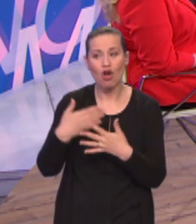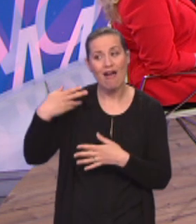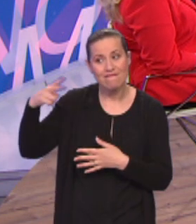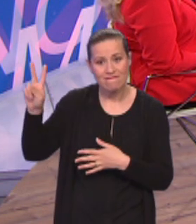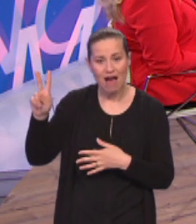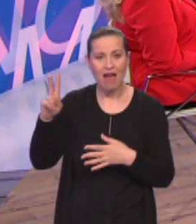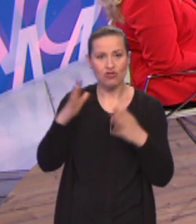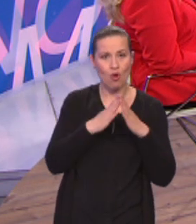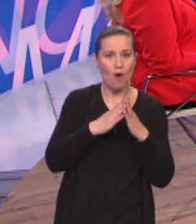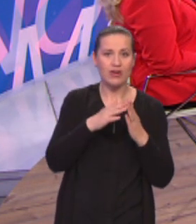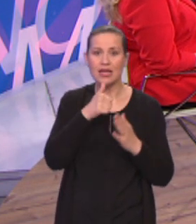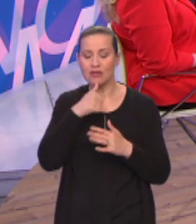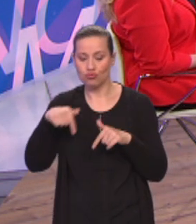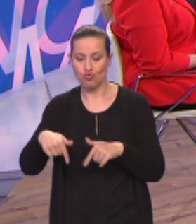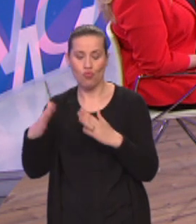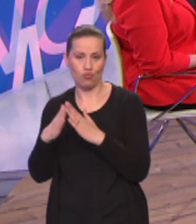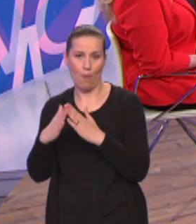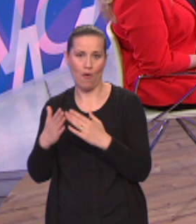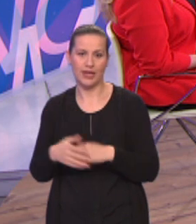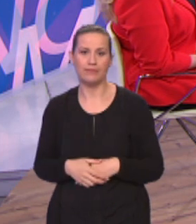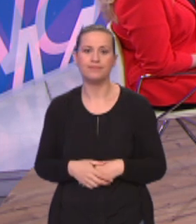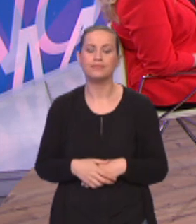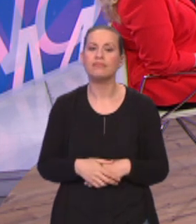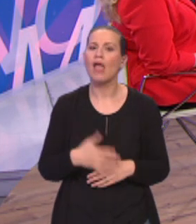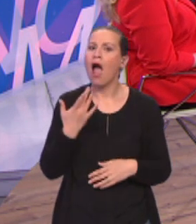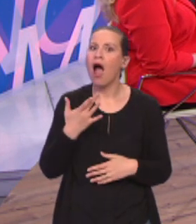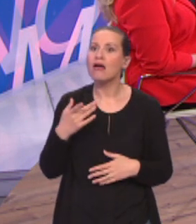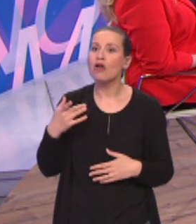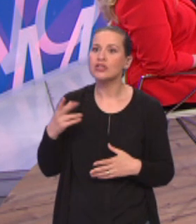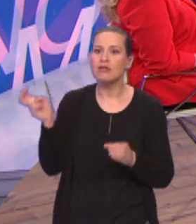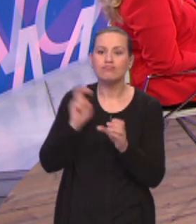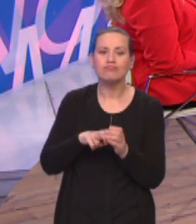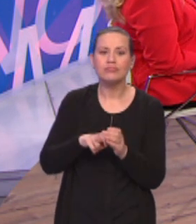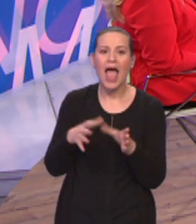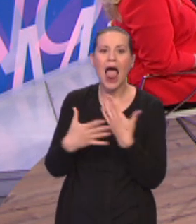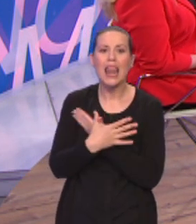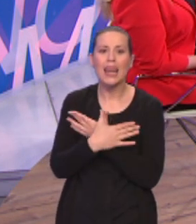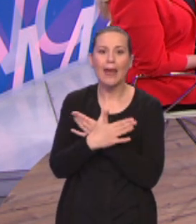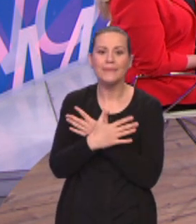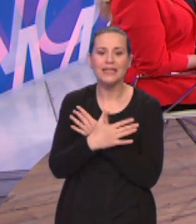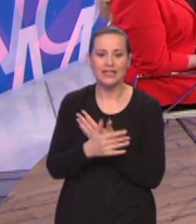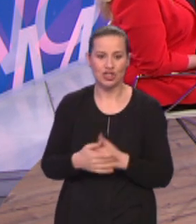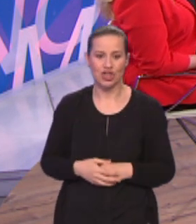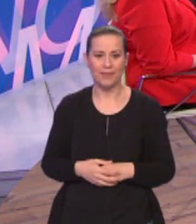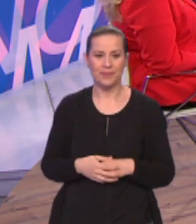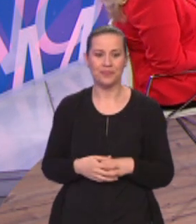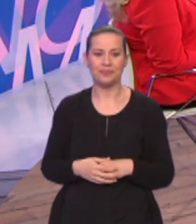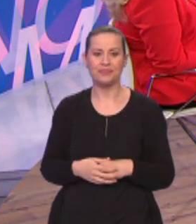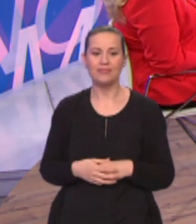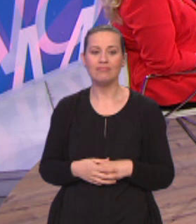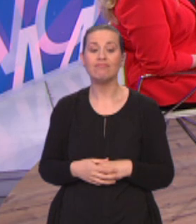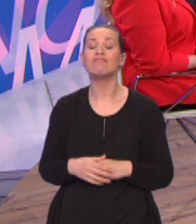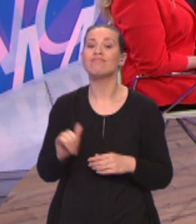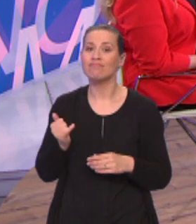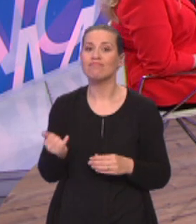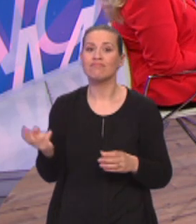ste u tu svoju mrežu upleli i leptiriće? Dakle, u mrežu su se upleli leptirići. Da,